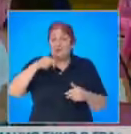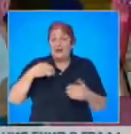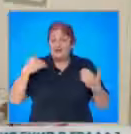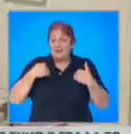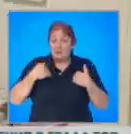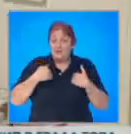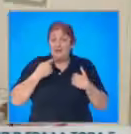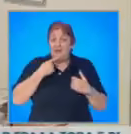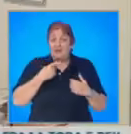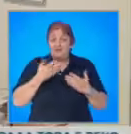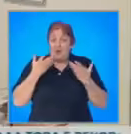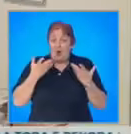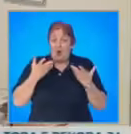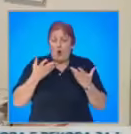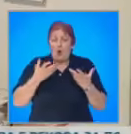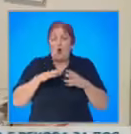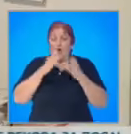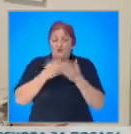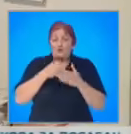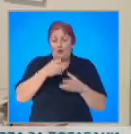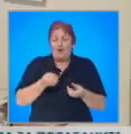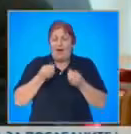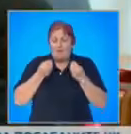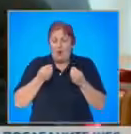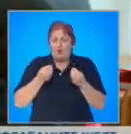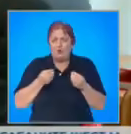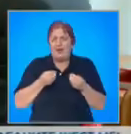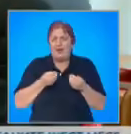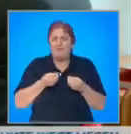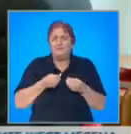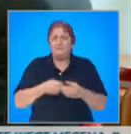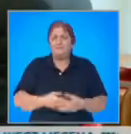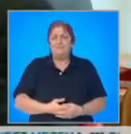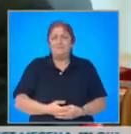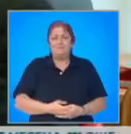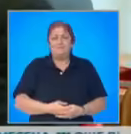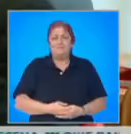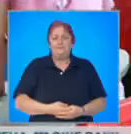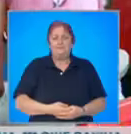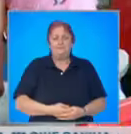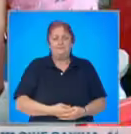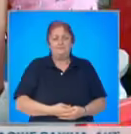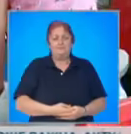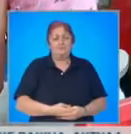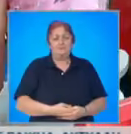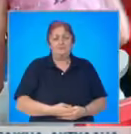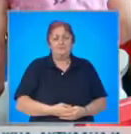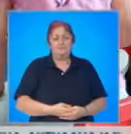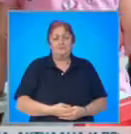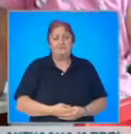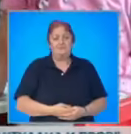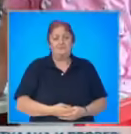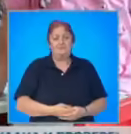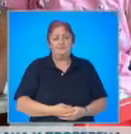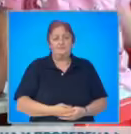затова си викам, ей, заслужаваш си толкова много усилия да положа. Кой е следващия цвят, който трябва да рисувам аз? Синьо